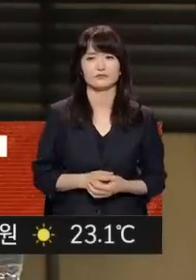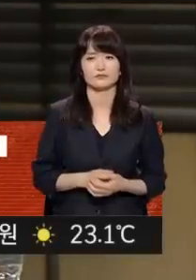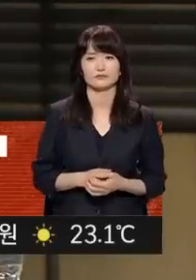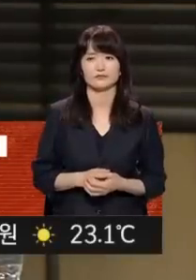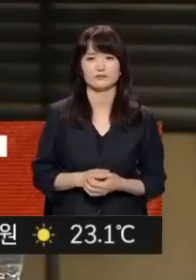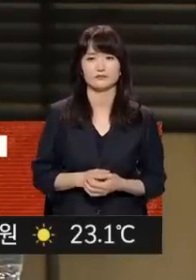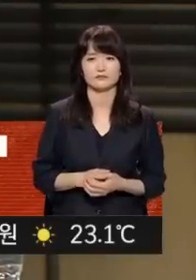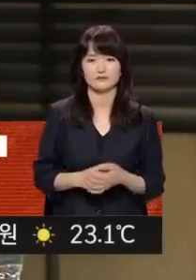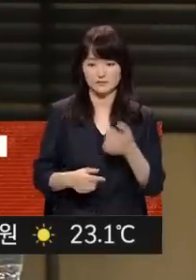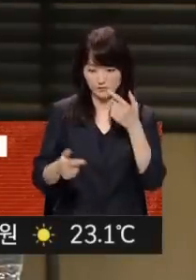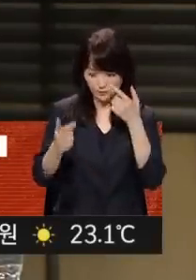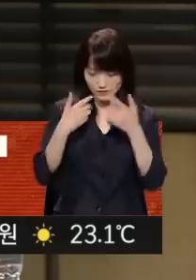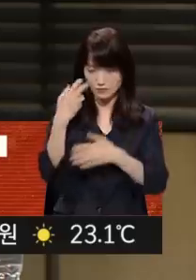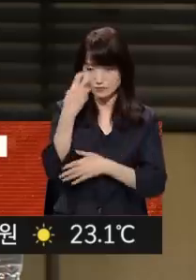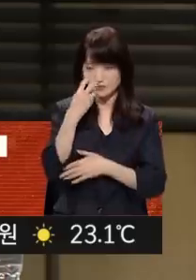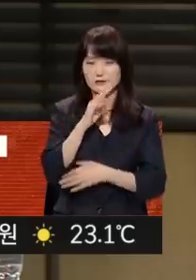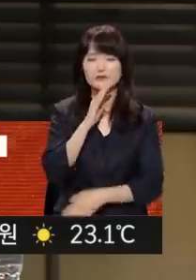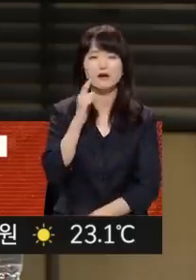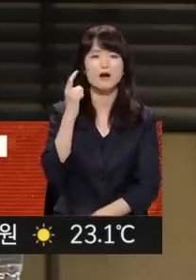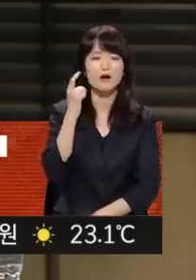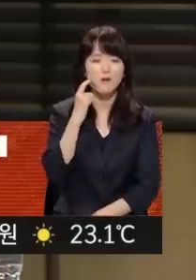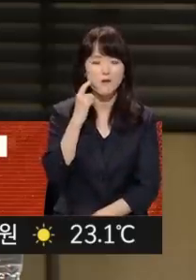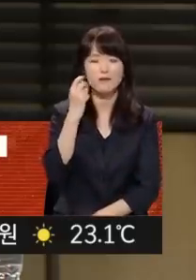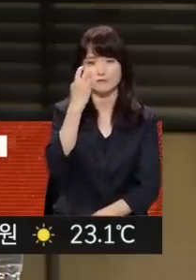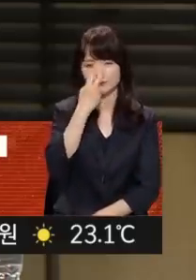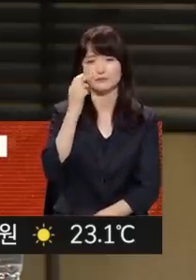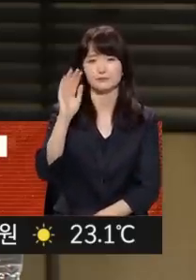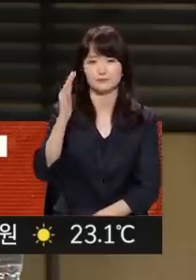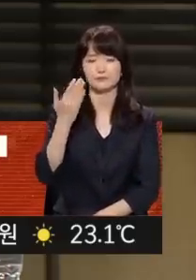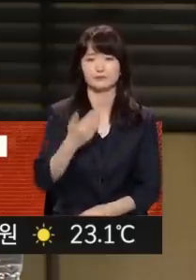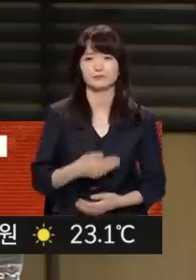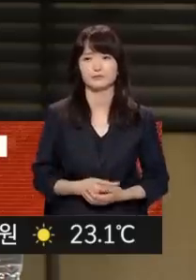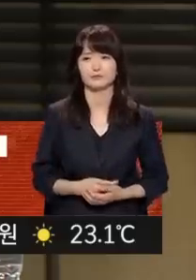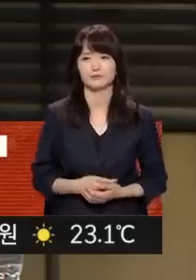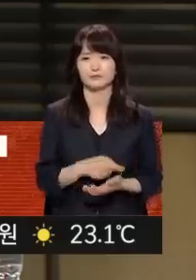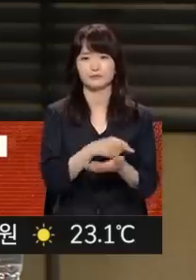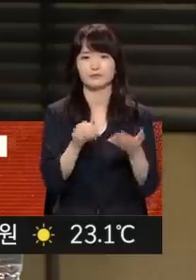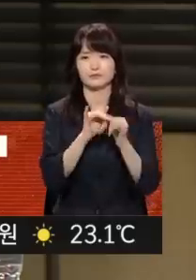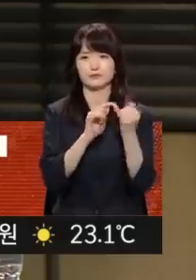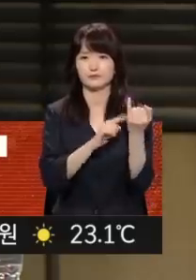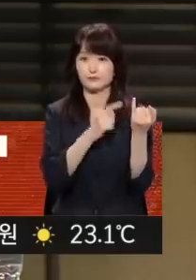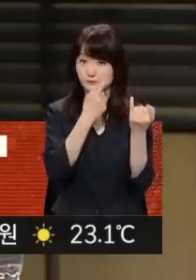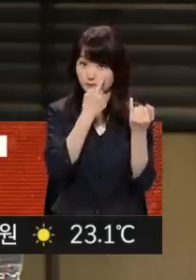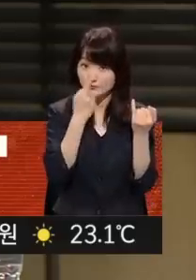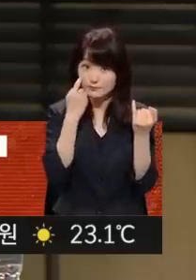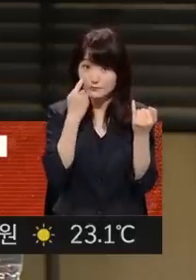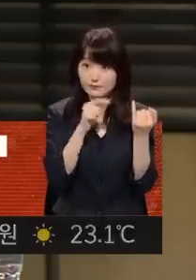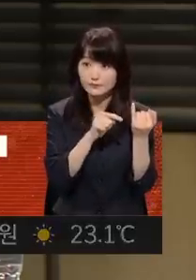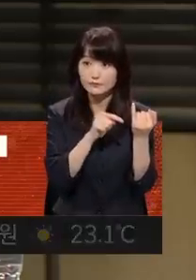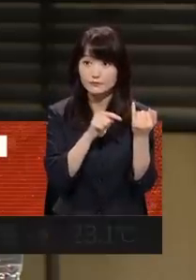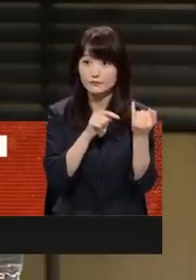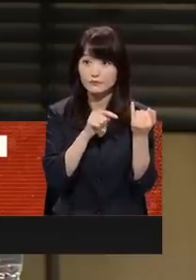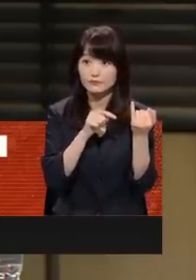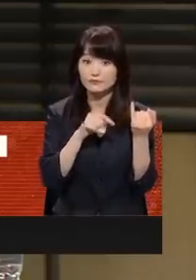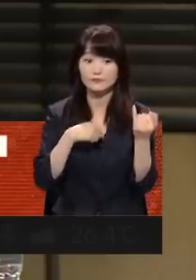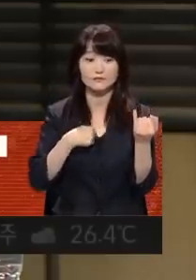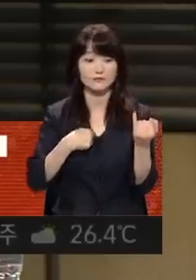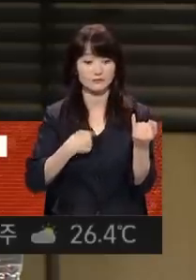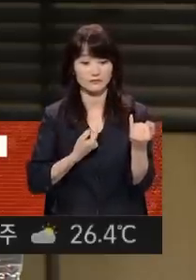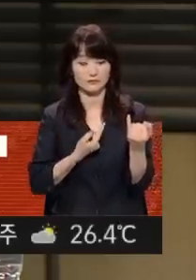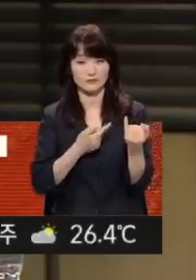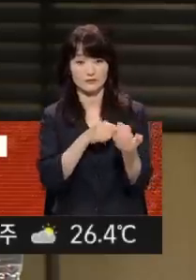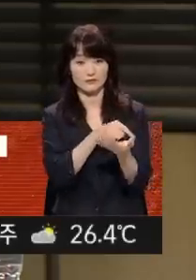조사를 해서 사실 관계를 확인해야 된다는 입장입니다 일단 지금 피해자에게 확인을 해보니까 자기 그때 피해를